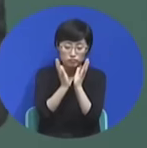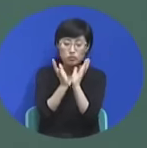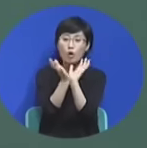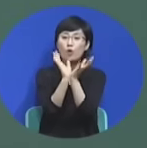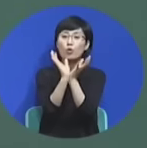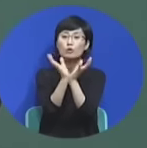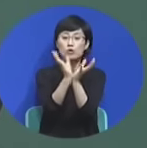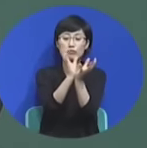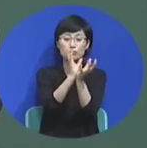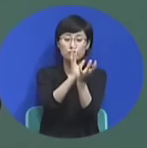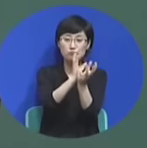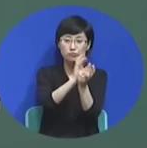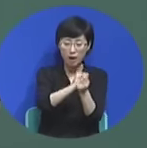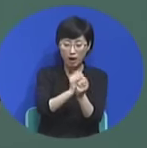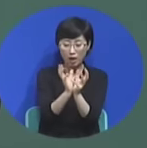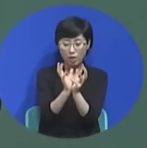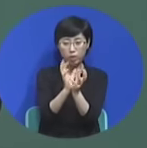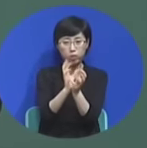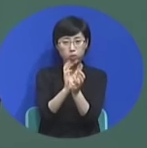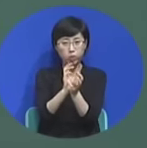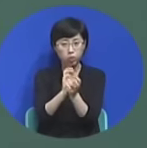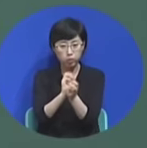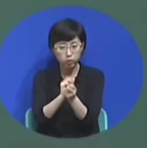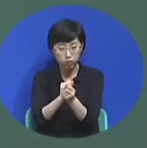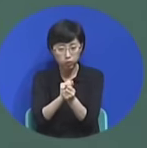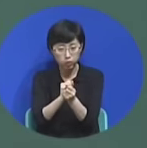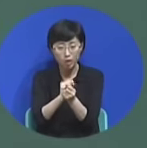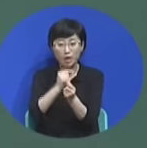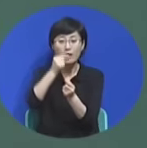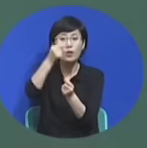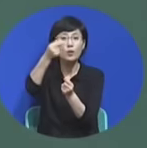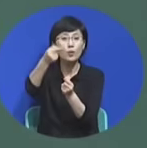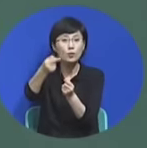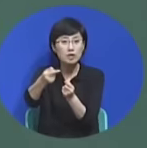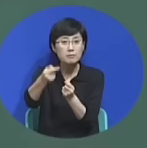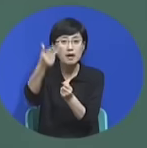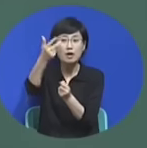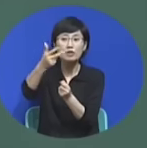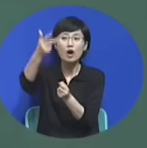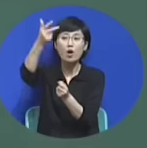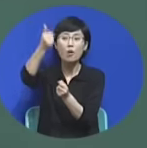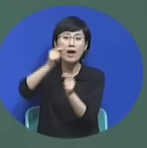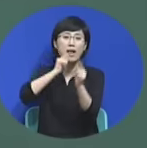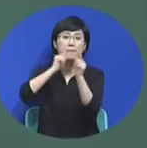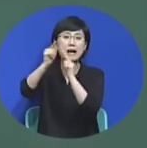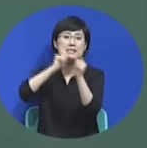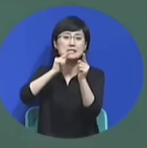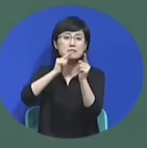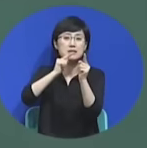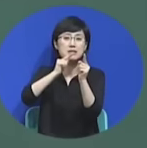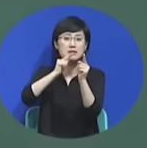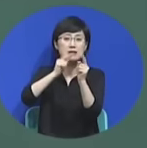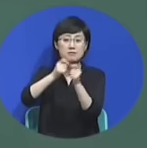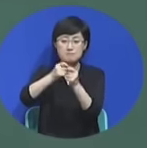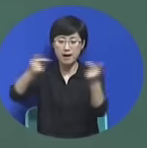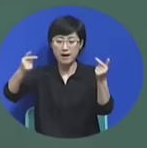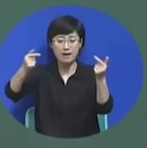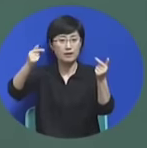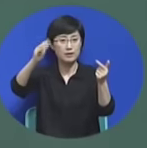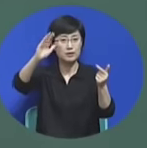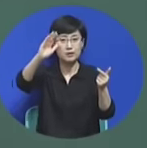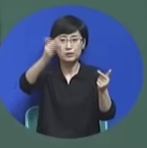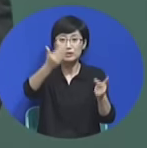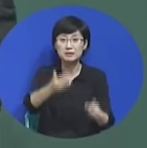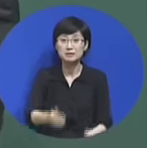시드는데 뭐가 살아나요? 虽然草和花必定会凋残。 여호와의 말씀이 확 드러나기 시작합니다. 但耶和华的话语会彰显出来。 맞죠,